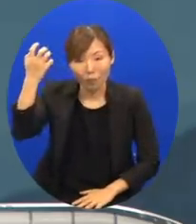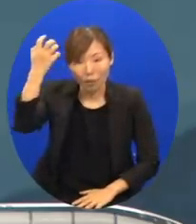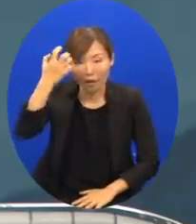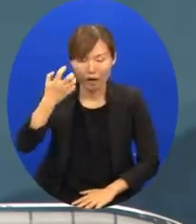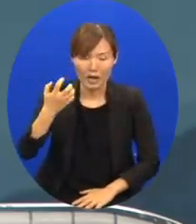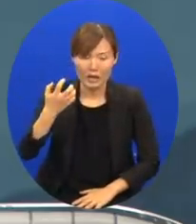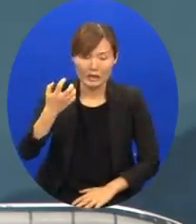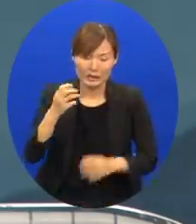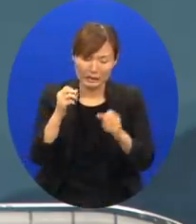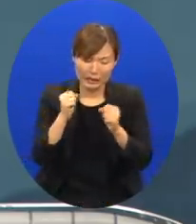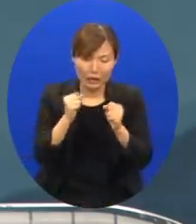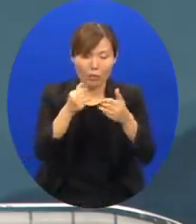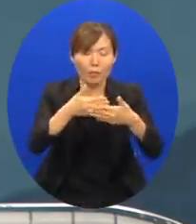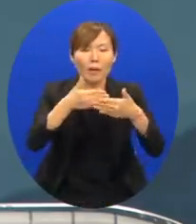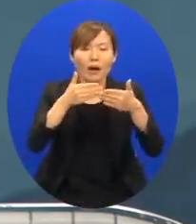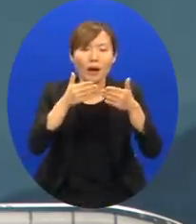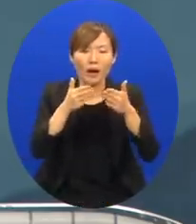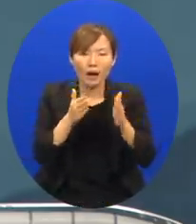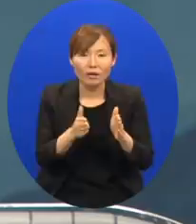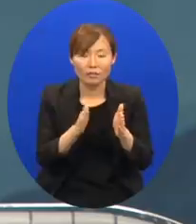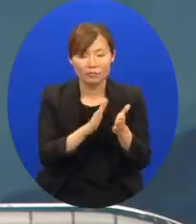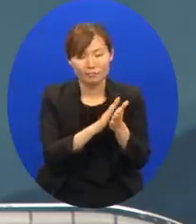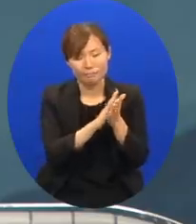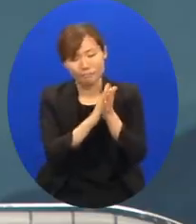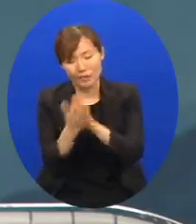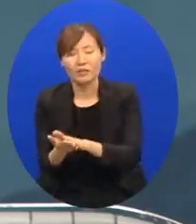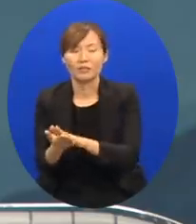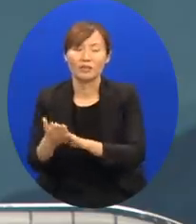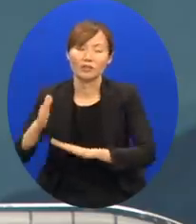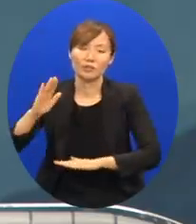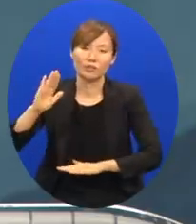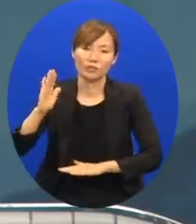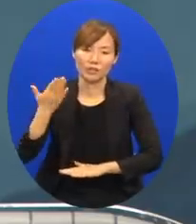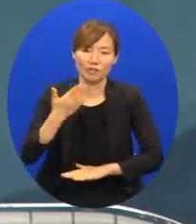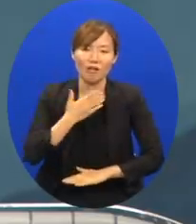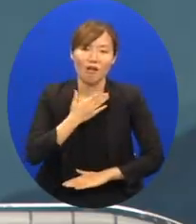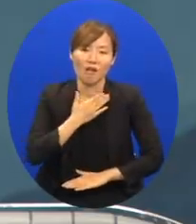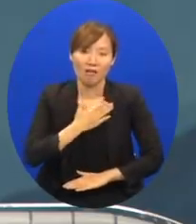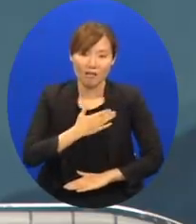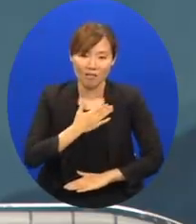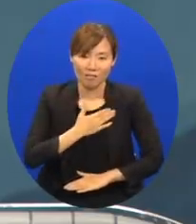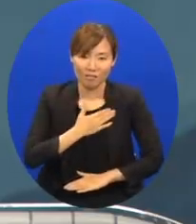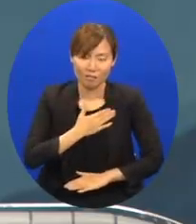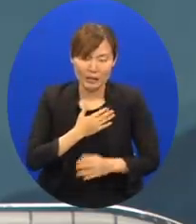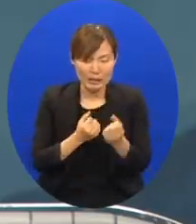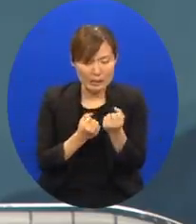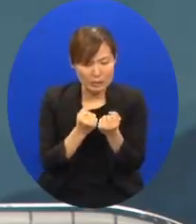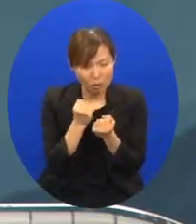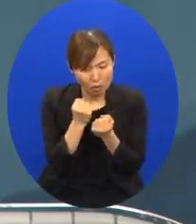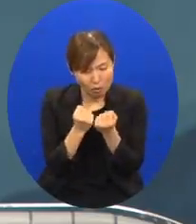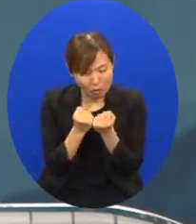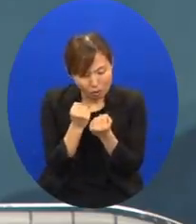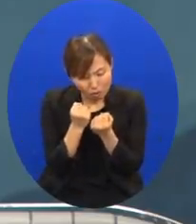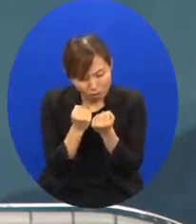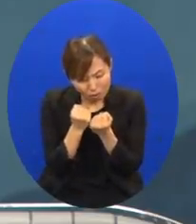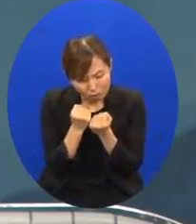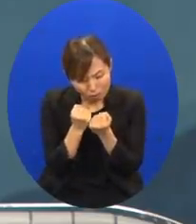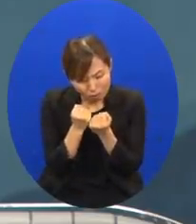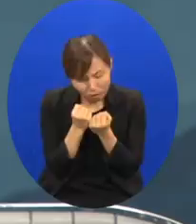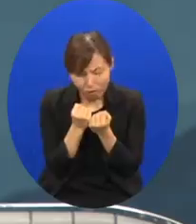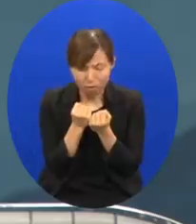냉방이 되어 버렸다 그때마다 뭐라고 설명할 수 없는 어떤 두려움